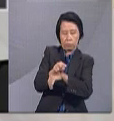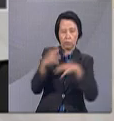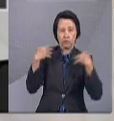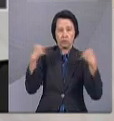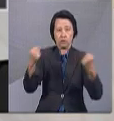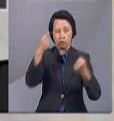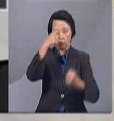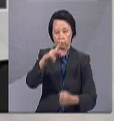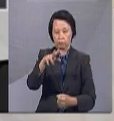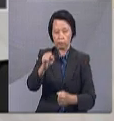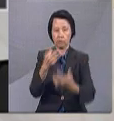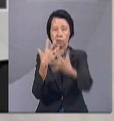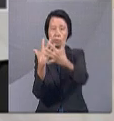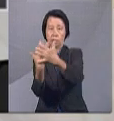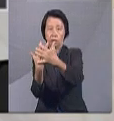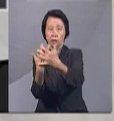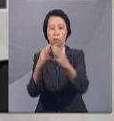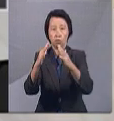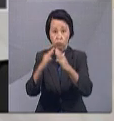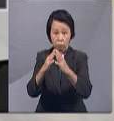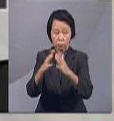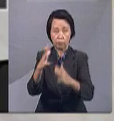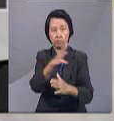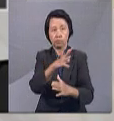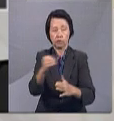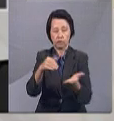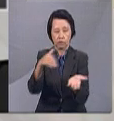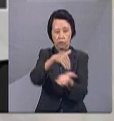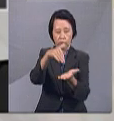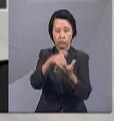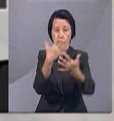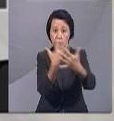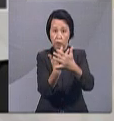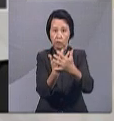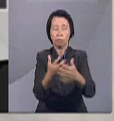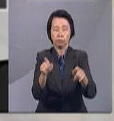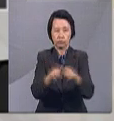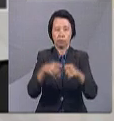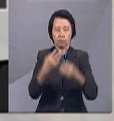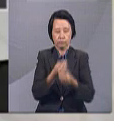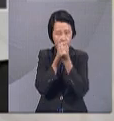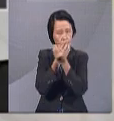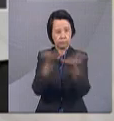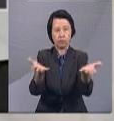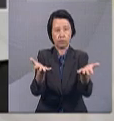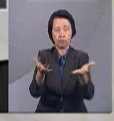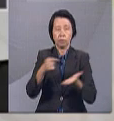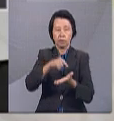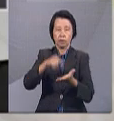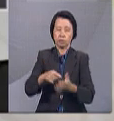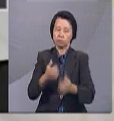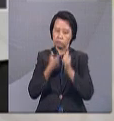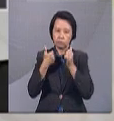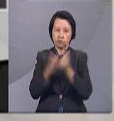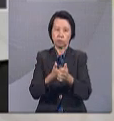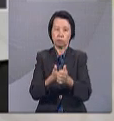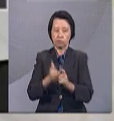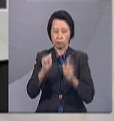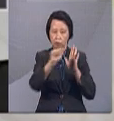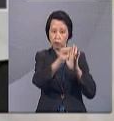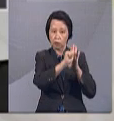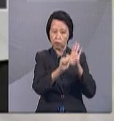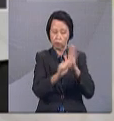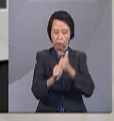bagi kiss-kiss corentin di rumah dan Dirut pusat korentin turut dikeluarkan ini adalah tetalu kepada akta